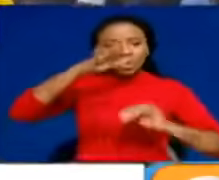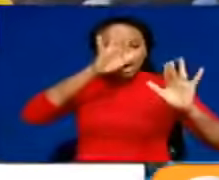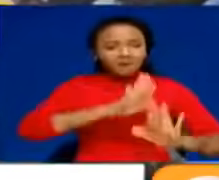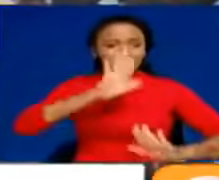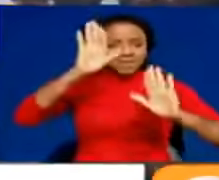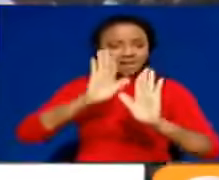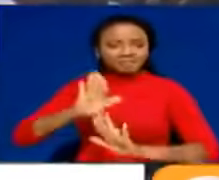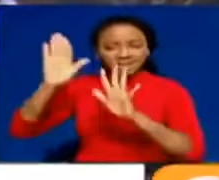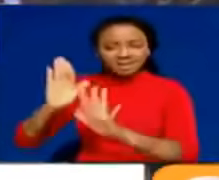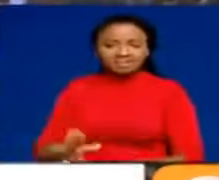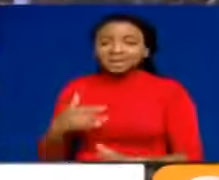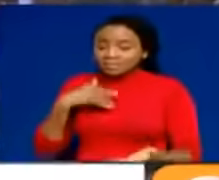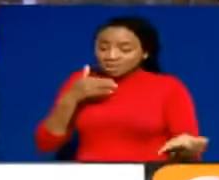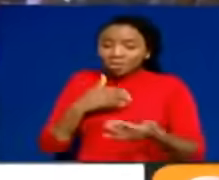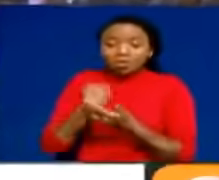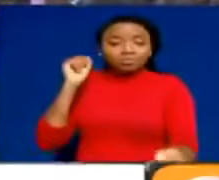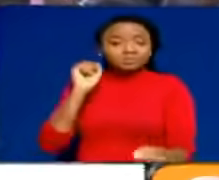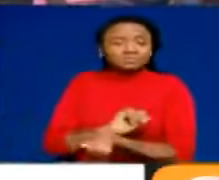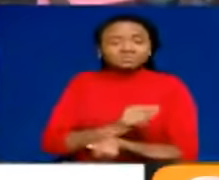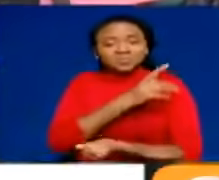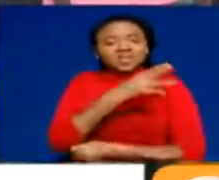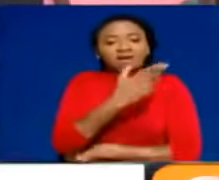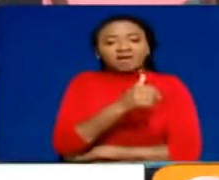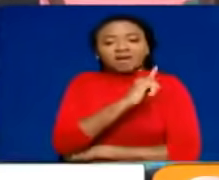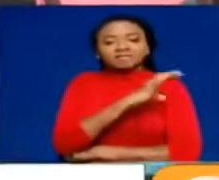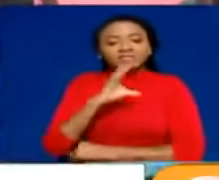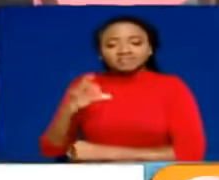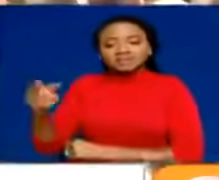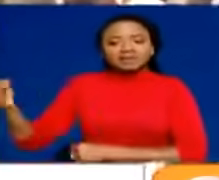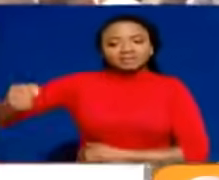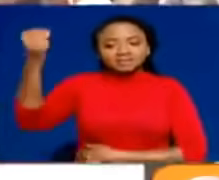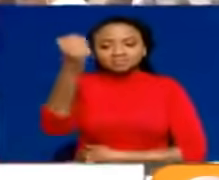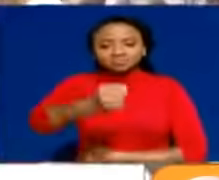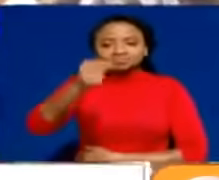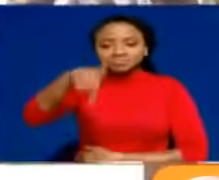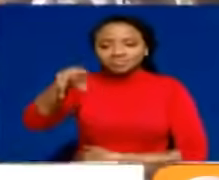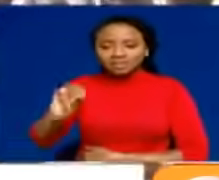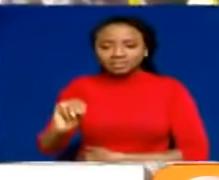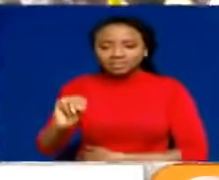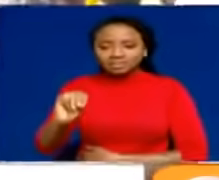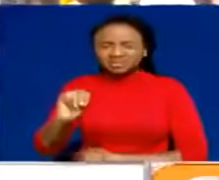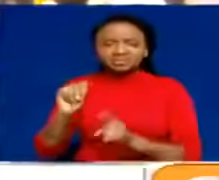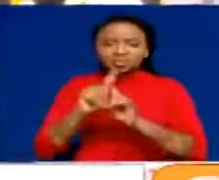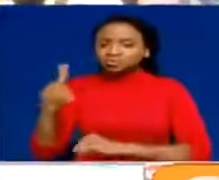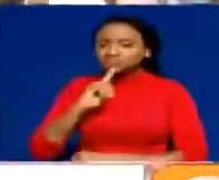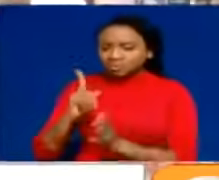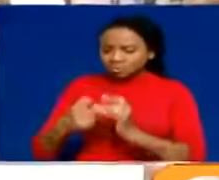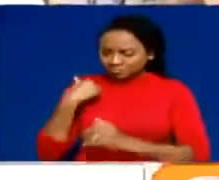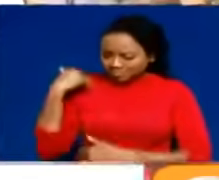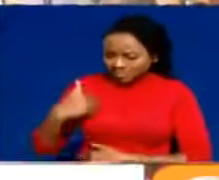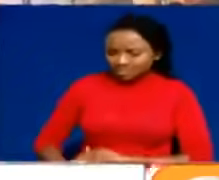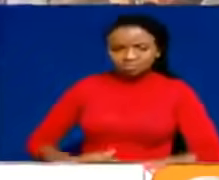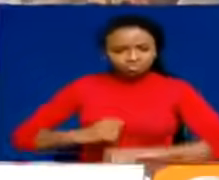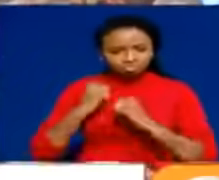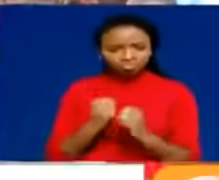Nikamusukuma karibu nifungwe huko Hague mpaka akakuwa prime minister. Ruto akielezea alivyokuwa kifua mbele